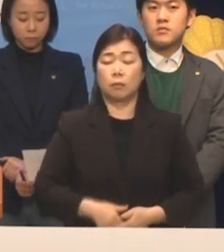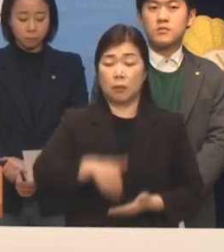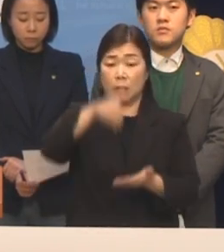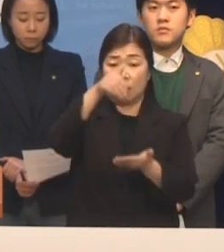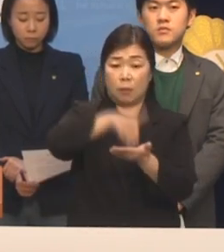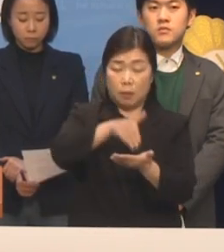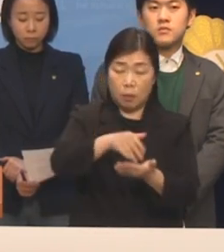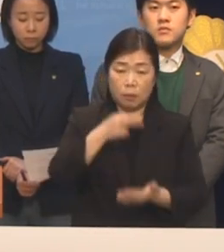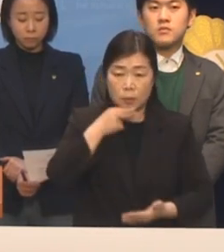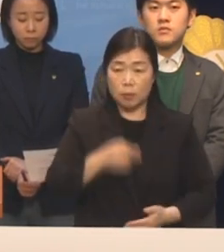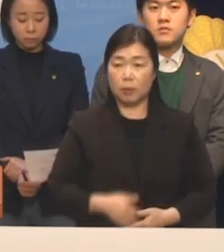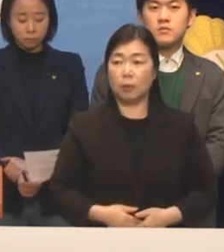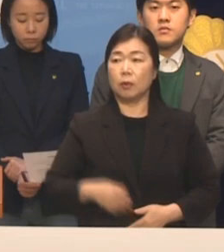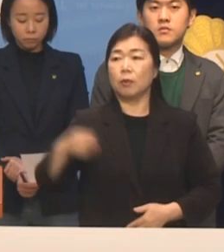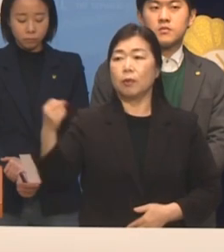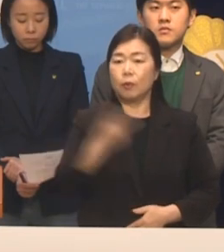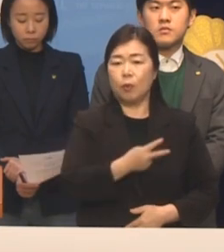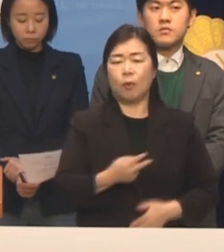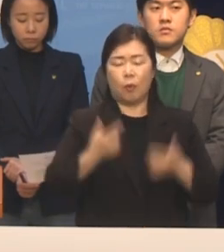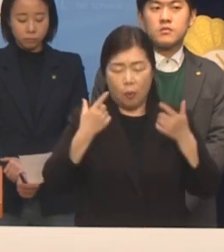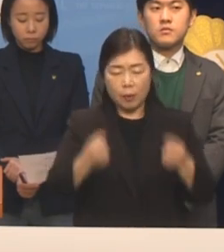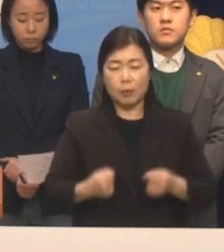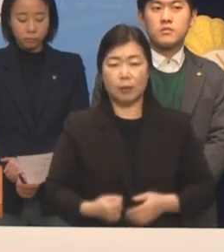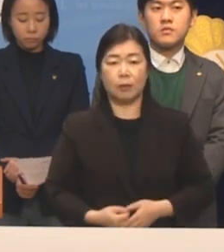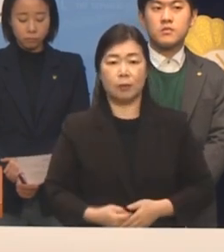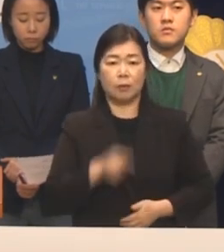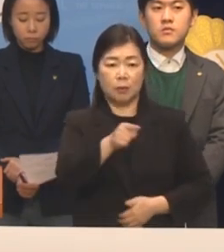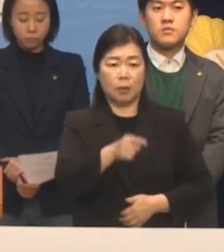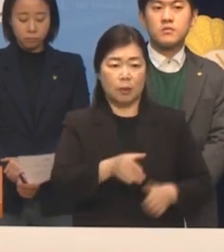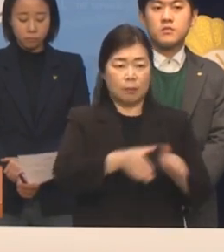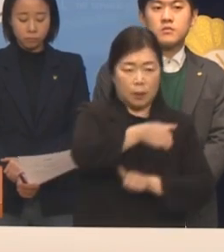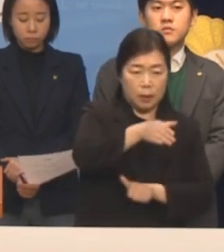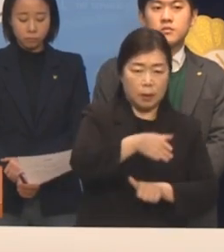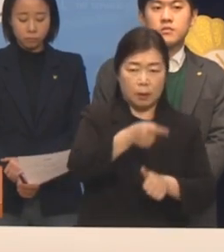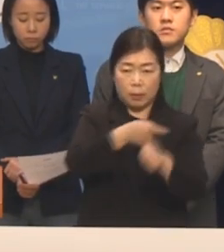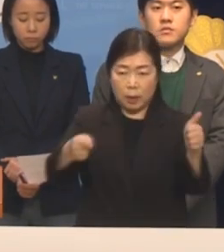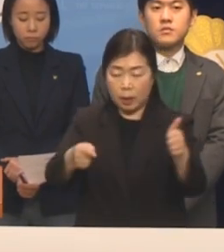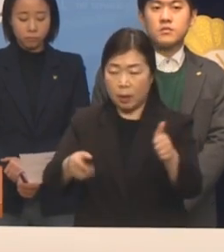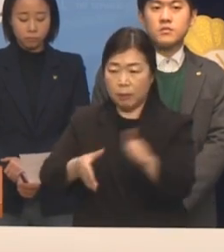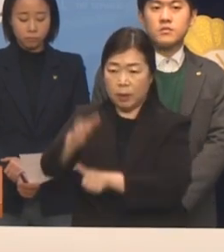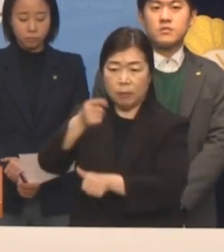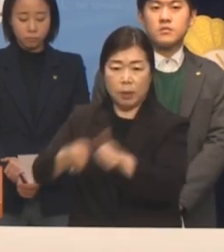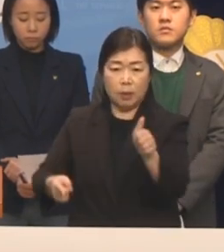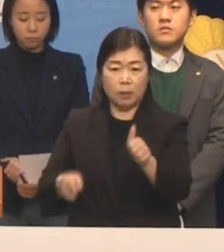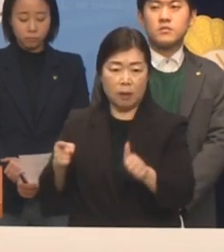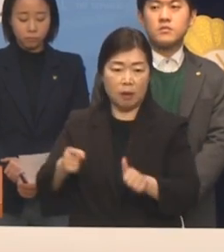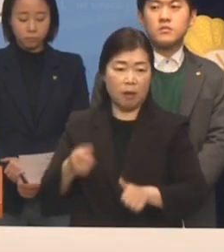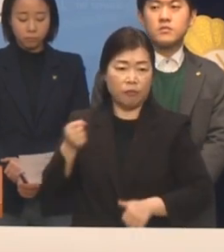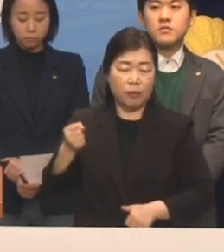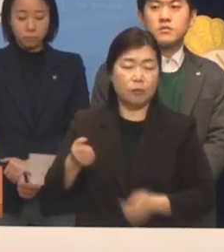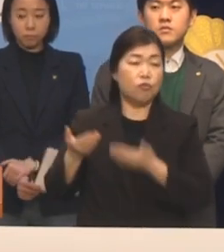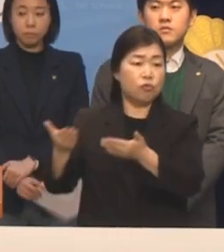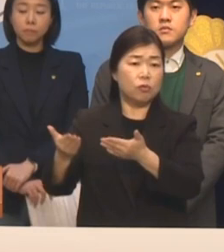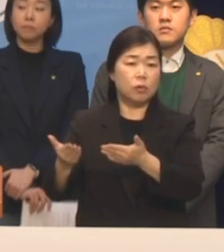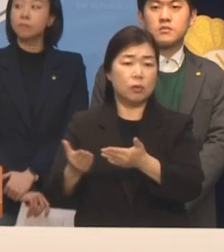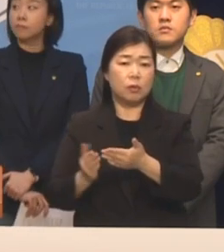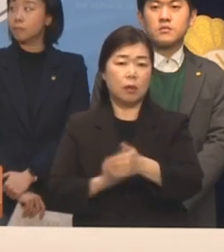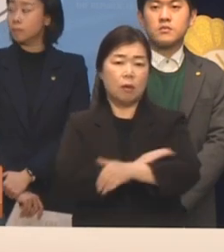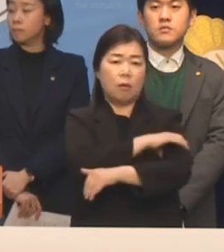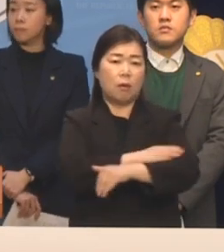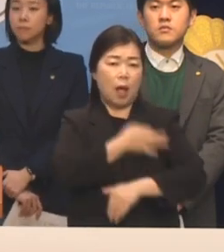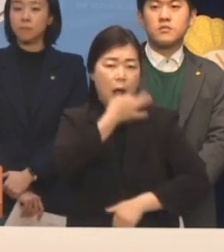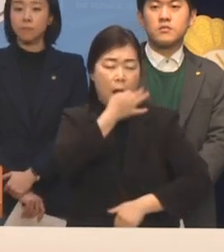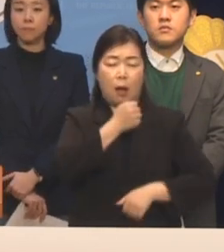반성은커녕 또다시 똑같은 논리로 누군가를 악마화하면서 대신 혼내주겠다며 권력을